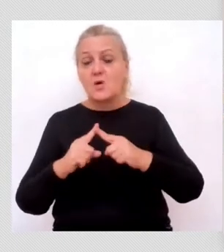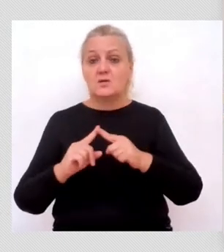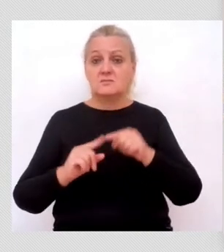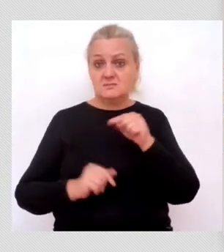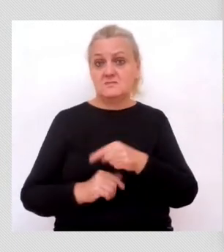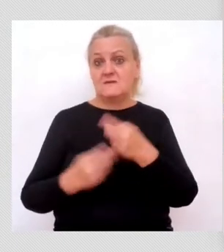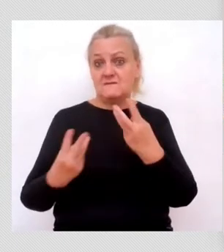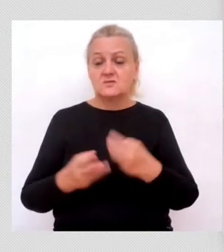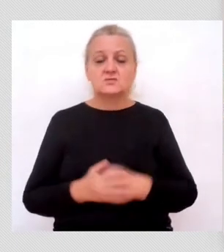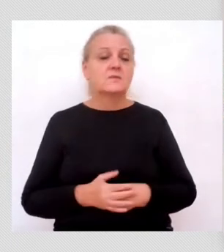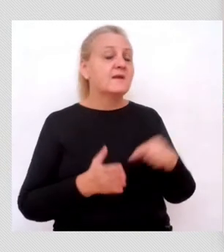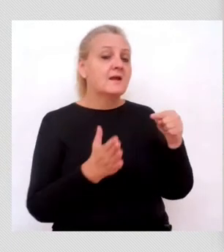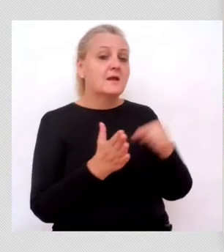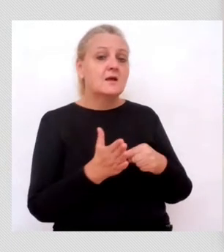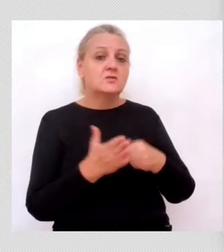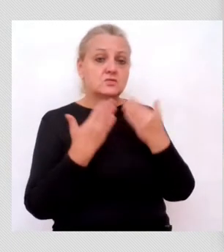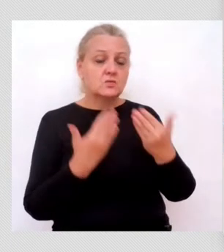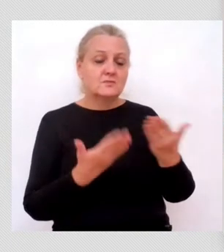Dziękuję, bardzo proszę.